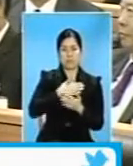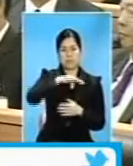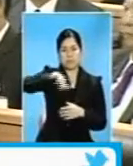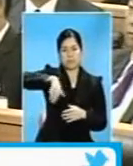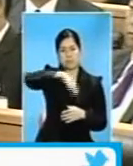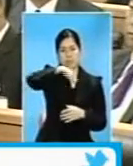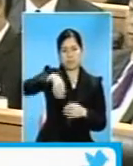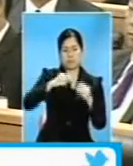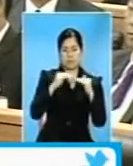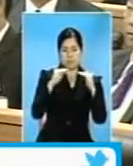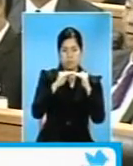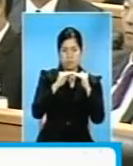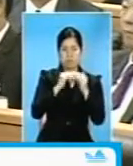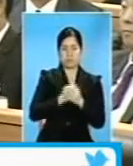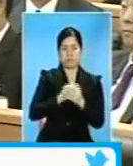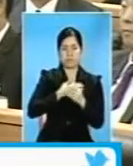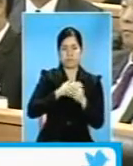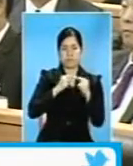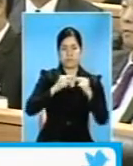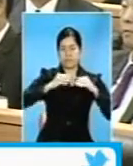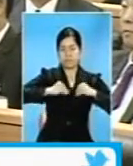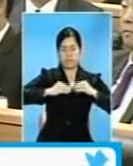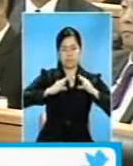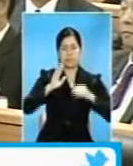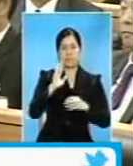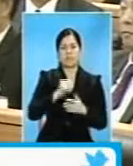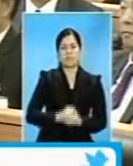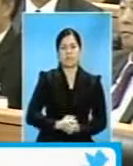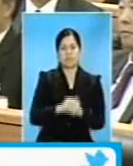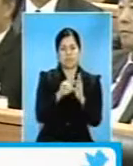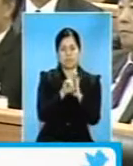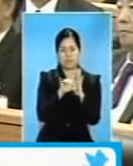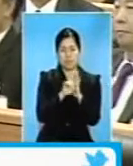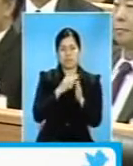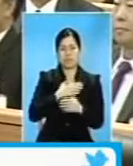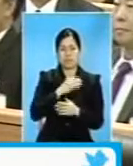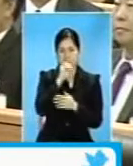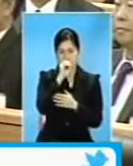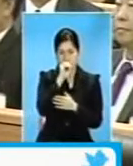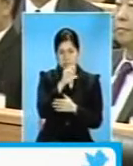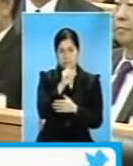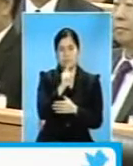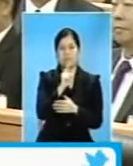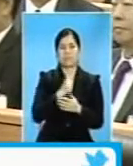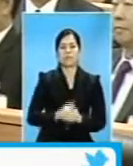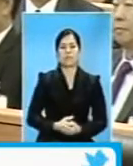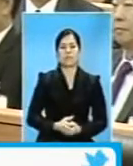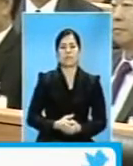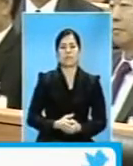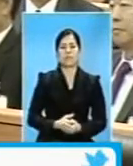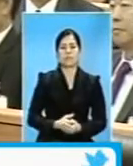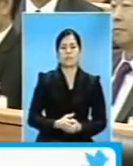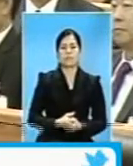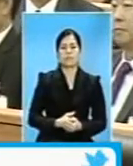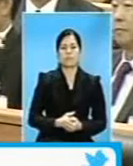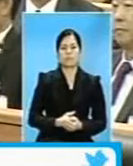ถึงวาระที่3แล้วก็ตอนนั้นผู้ที่ยื่นคำร้องเนี่ยยื่นไปทั้งอัยการสูงสุดแล้วก็ไปยื่นกับศาลรัฐธรรมนูญโดยตรงตอนนั้นอัยการ